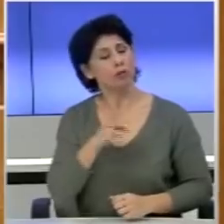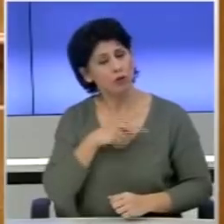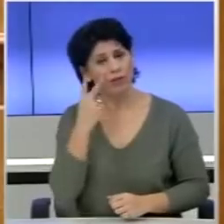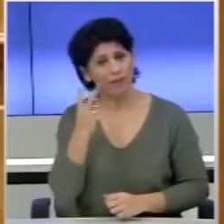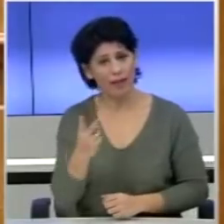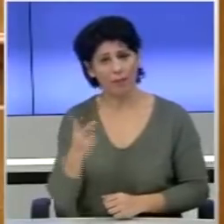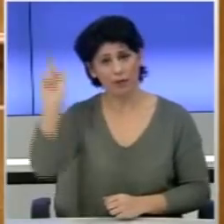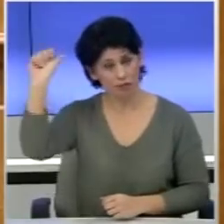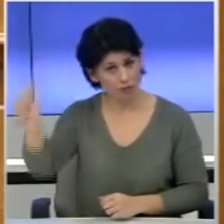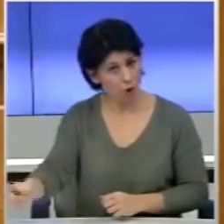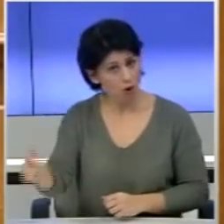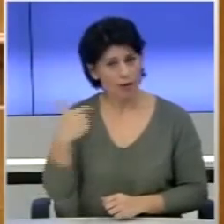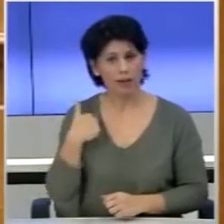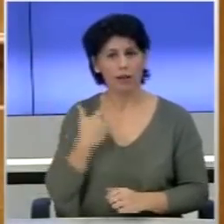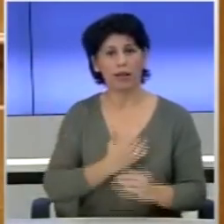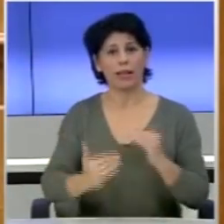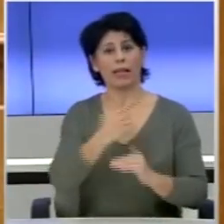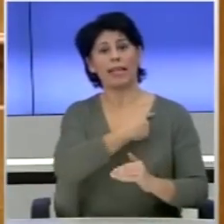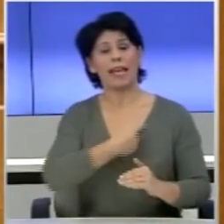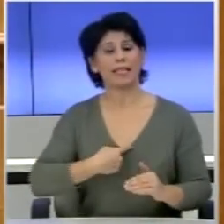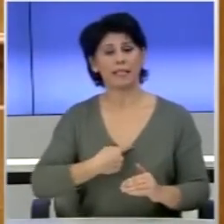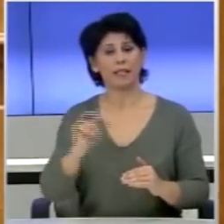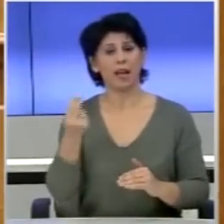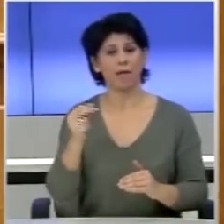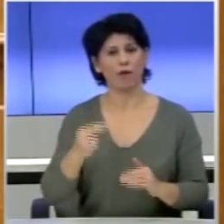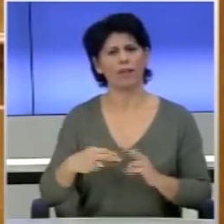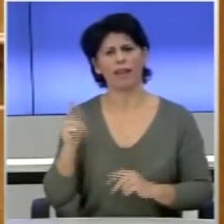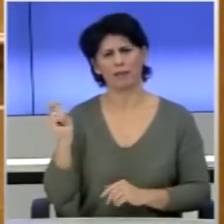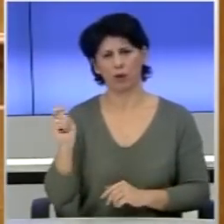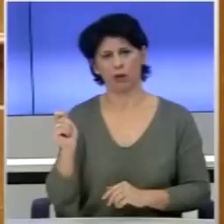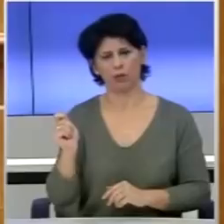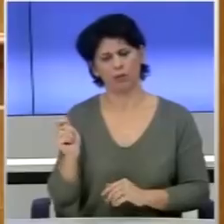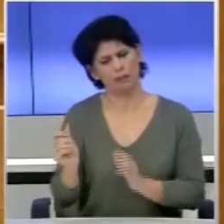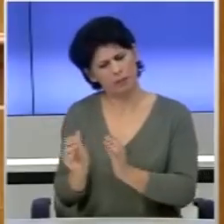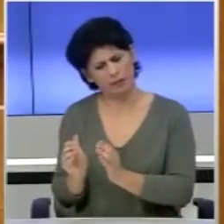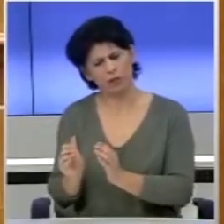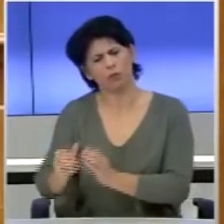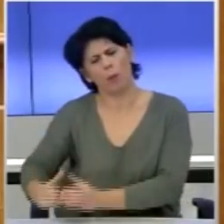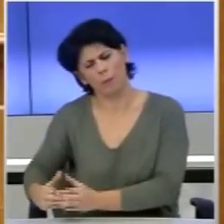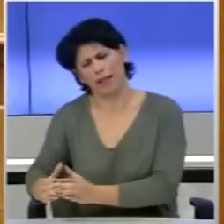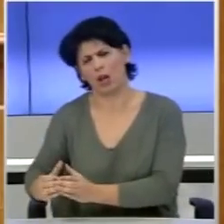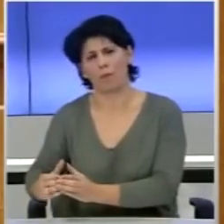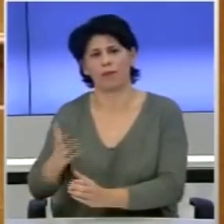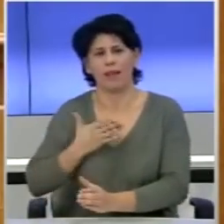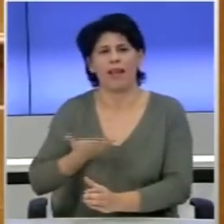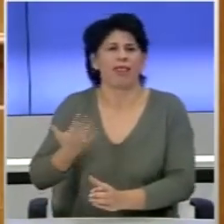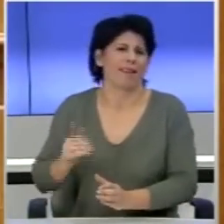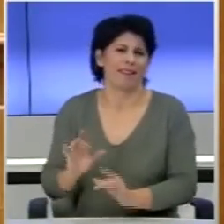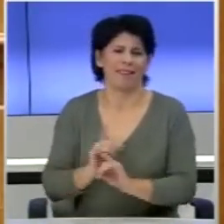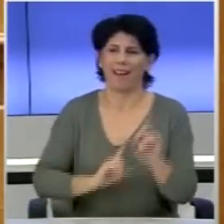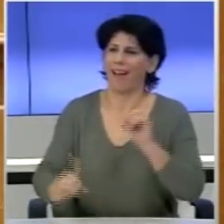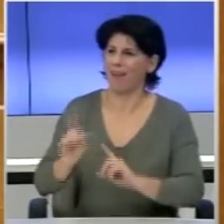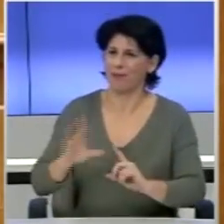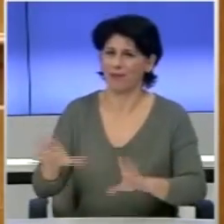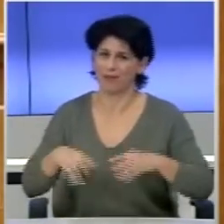ίδιοι στις ηγεσίες και στους βουλευτές της αντιπολίτευσης, μίζωνος και ελάσσονος, δεν έχετε κάποιον να πείσετε.